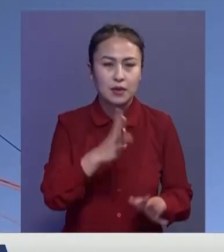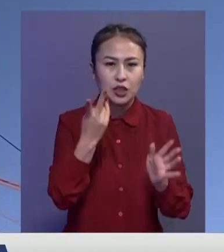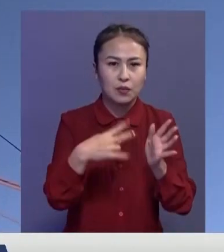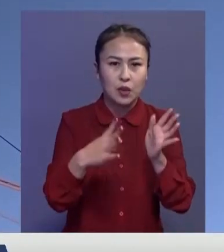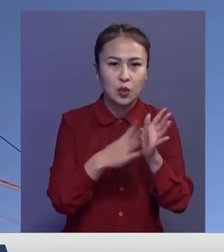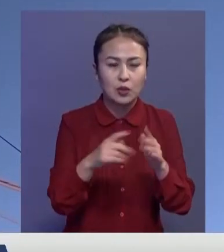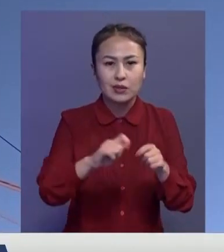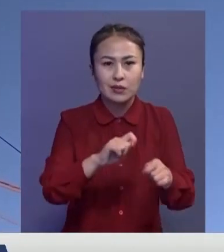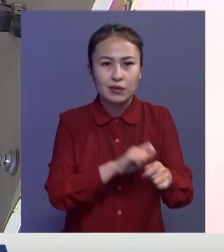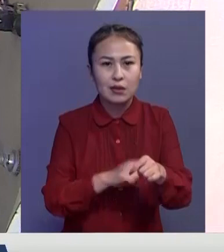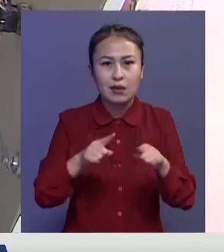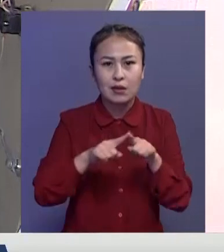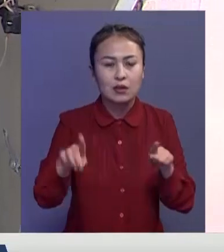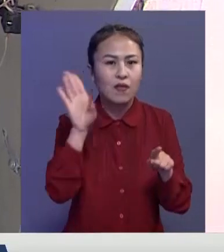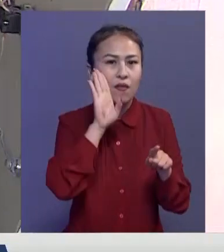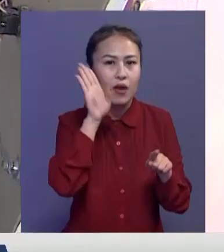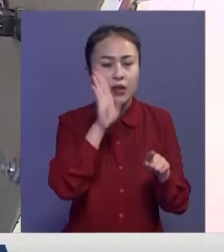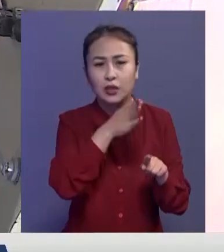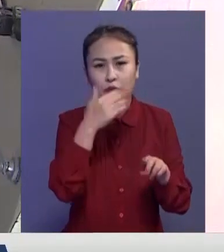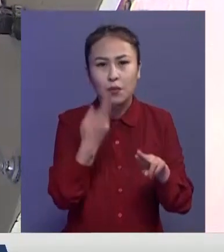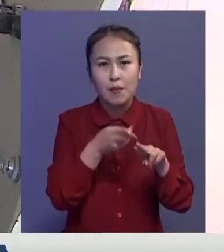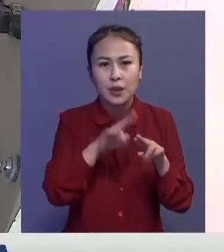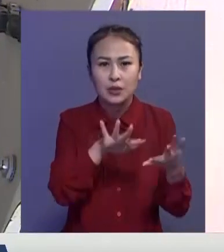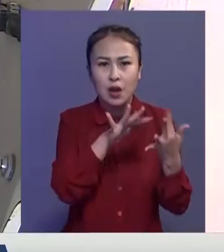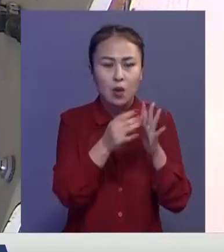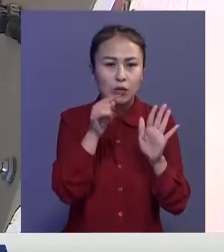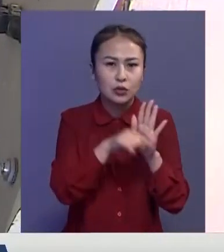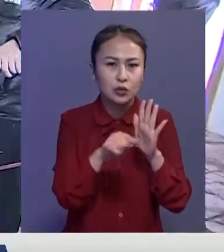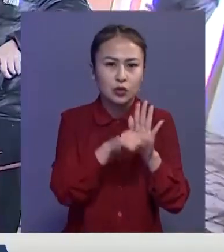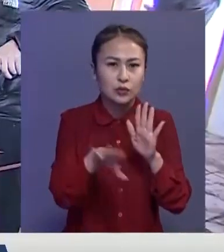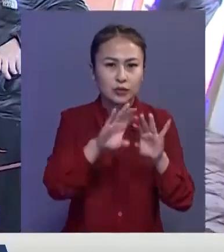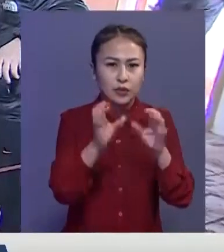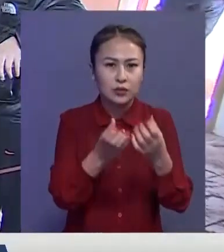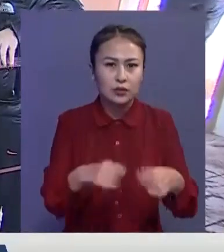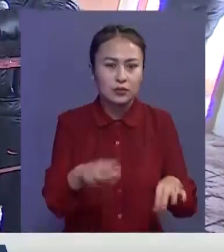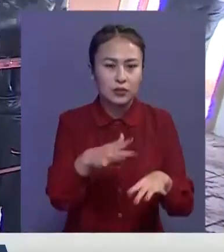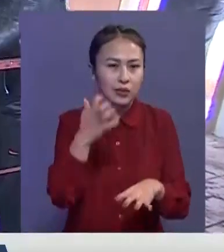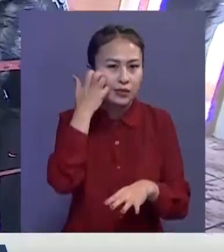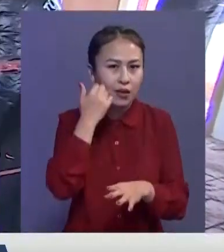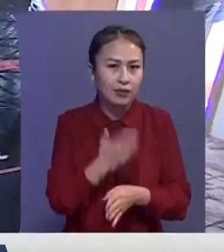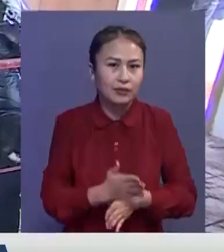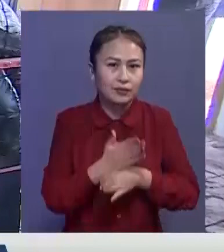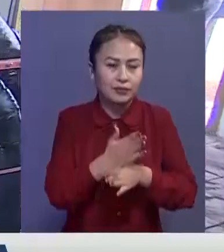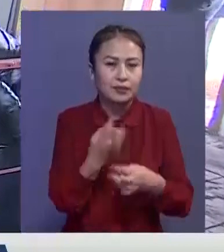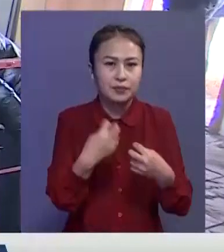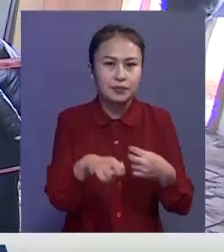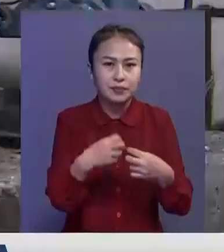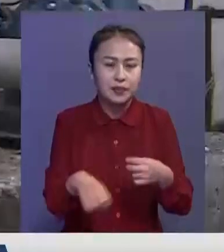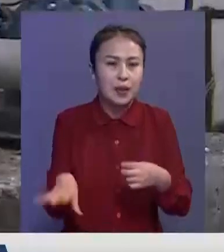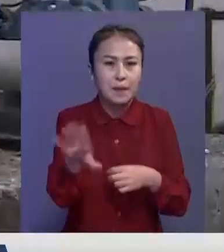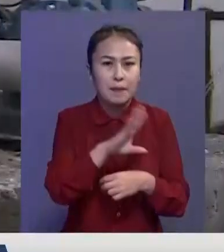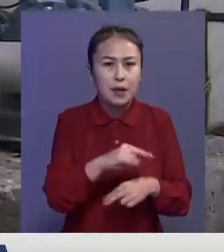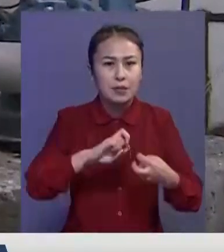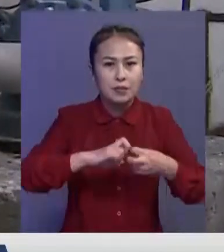шақырымдық магистральдан тіршілік нәрі кеп тұрмаған соң ауыл ішілік құбырлардың өзі шіріп жатыр. Әкімнің айтуынша бар